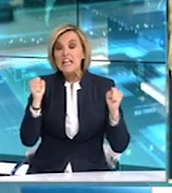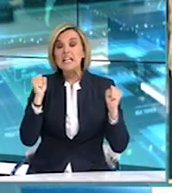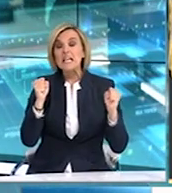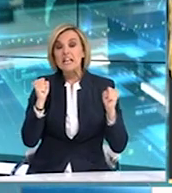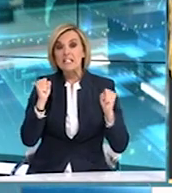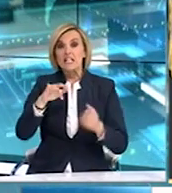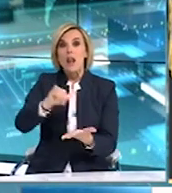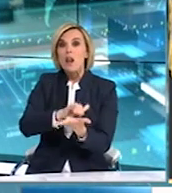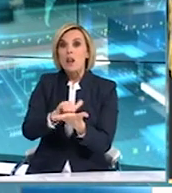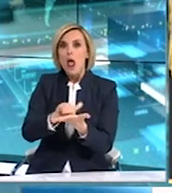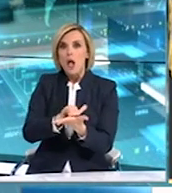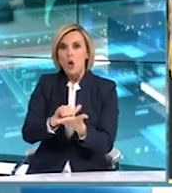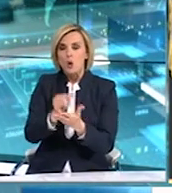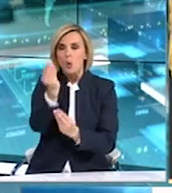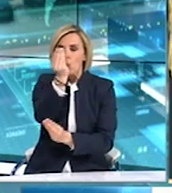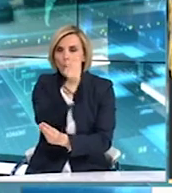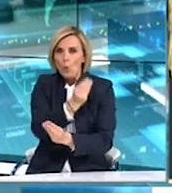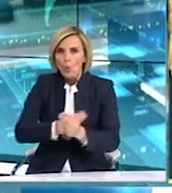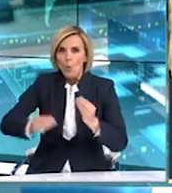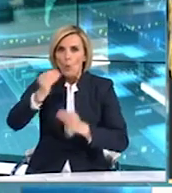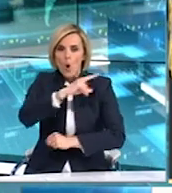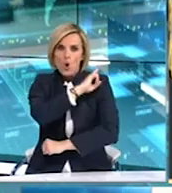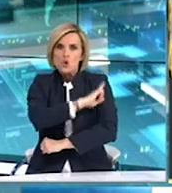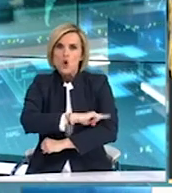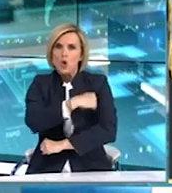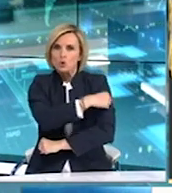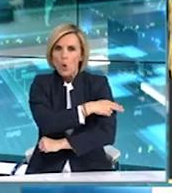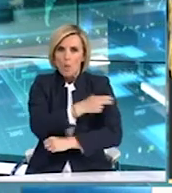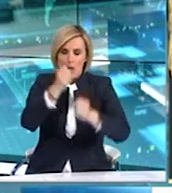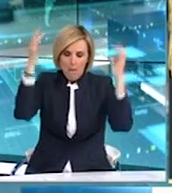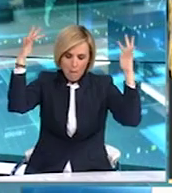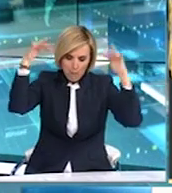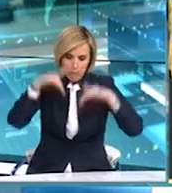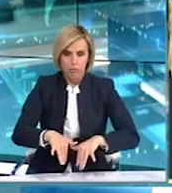Νέας Υόρκης, όπου έχουν υπερκεραστεί οι δυνατότητες του συστήματος υγείας για ανταπόκριση.